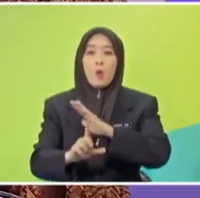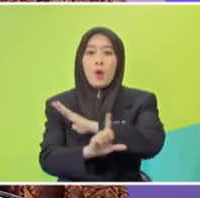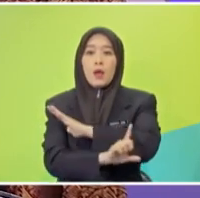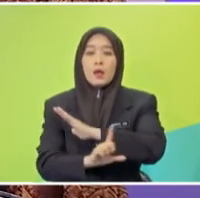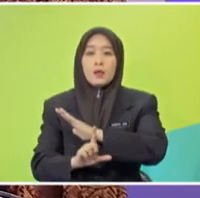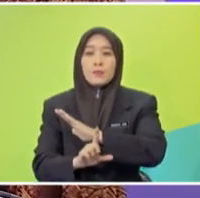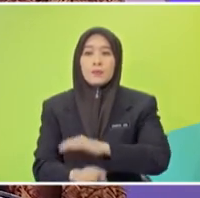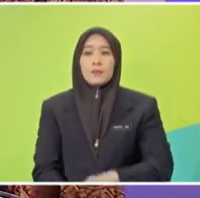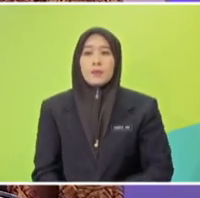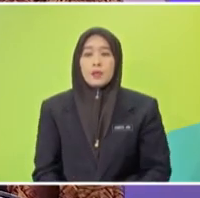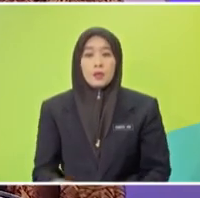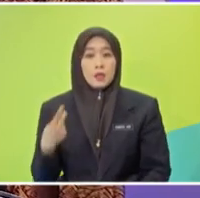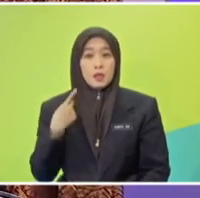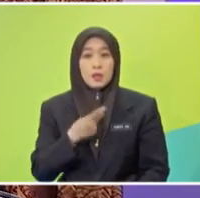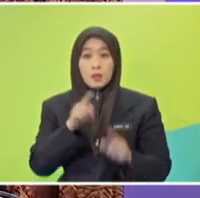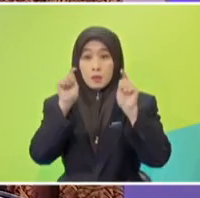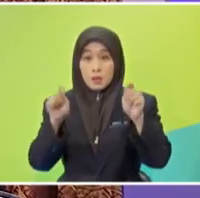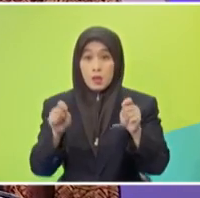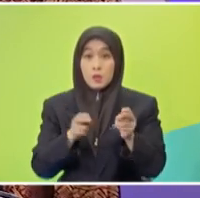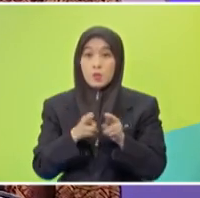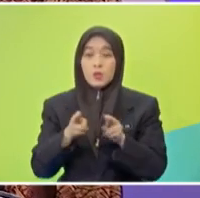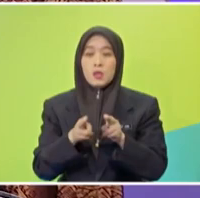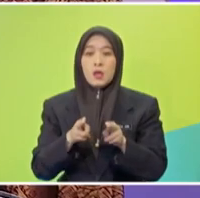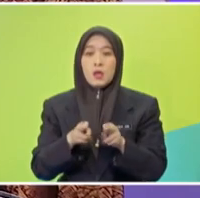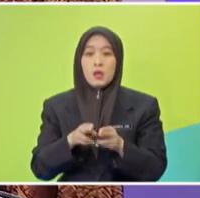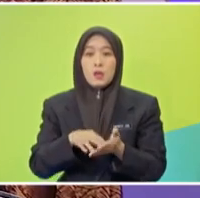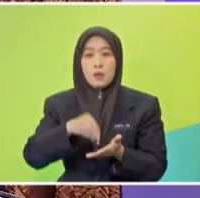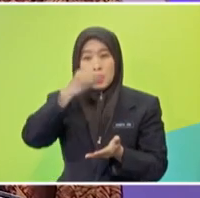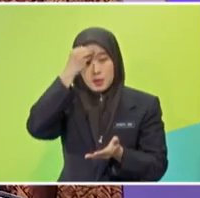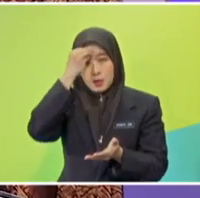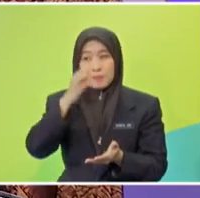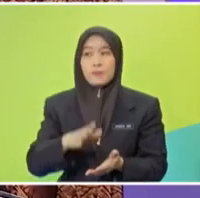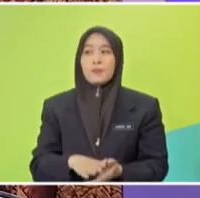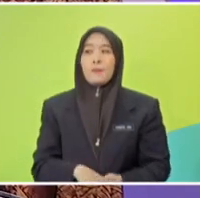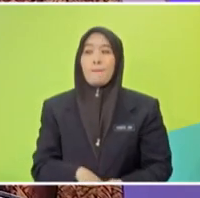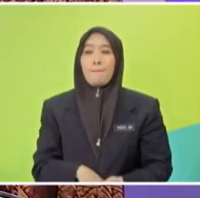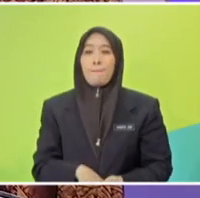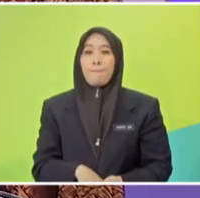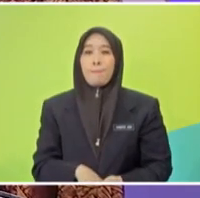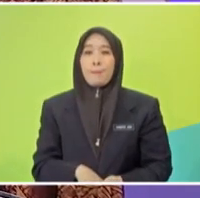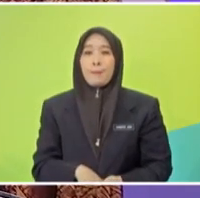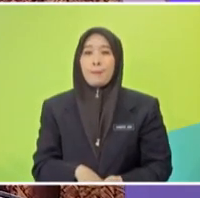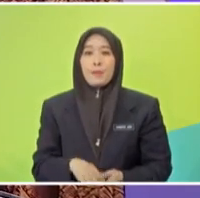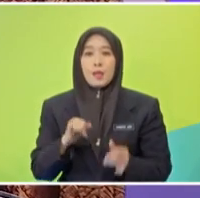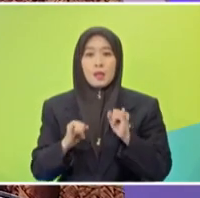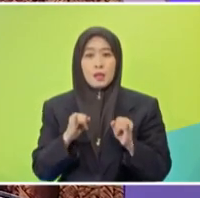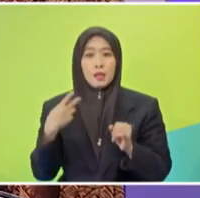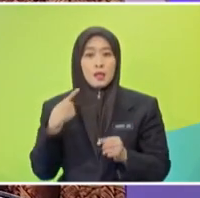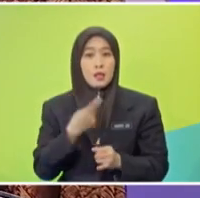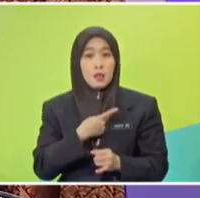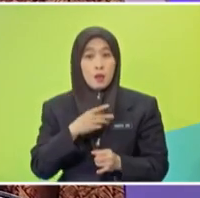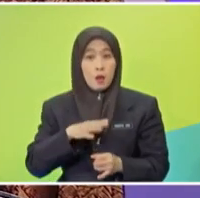mestilah berusaha dan mengulang gaji pelajaran Oke ataupun Jika kita ingin